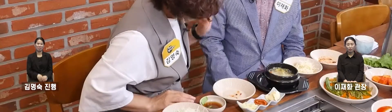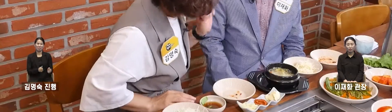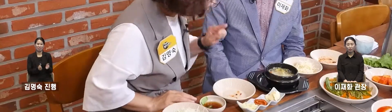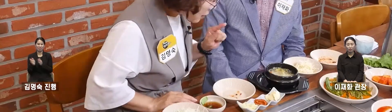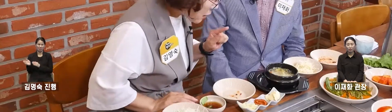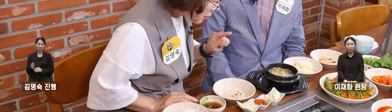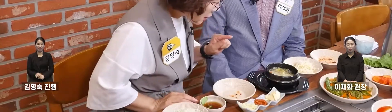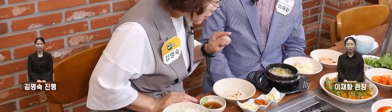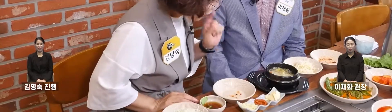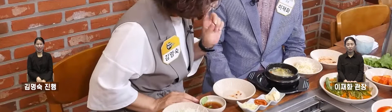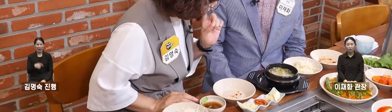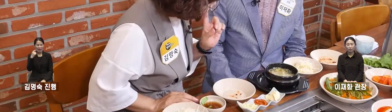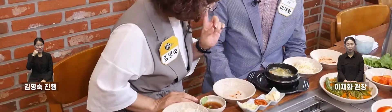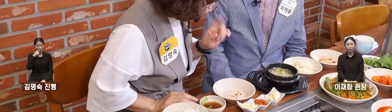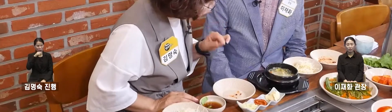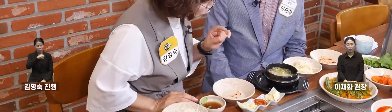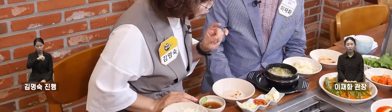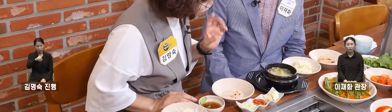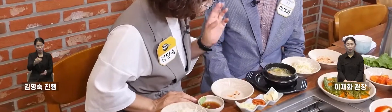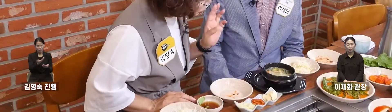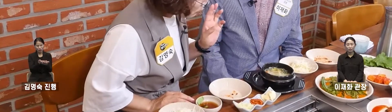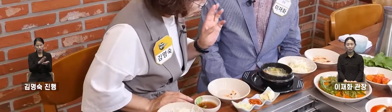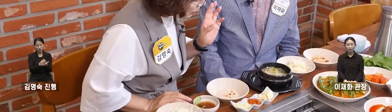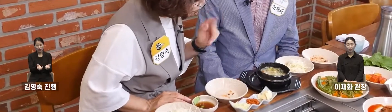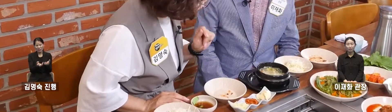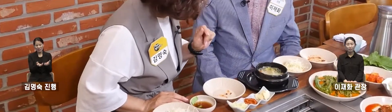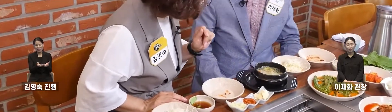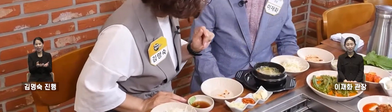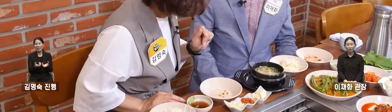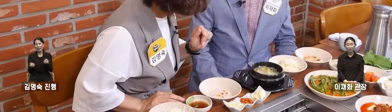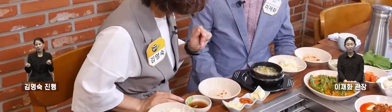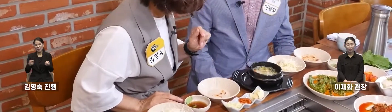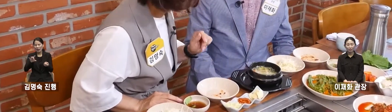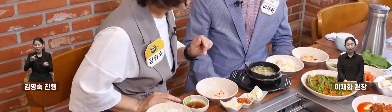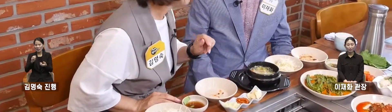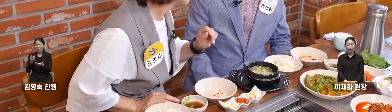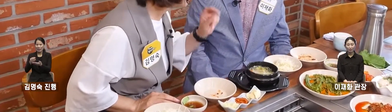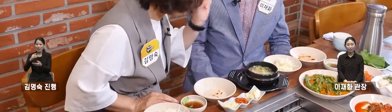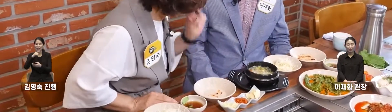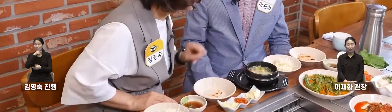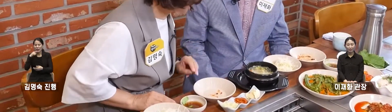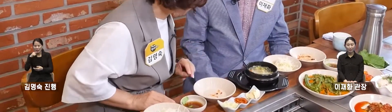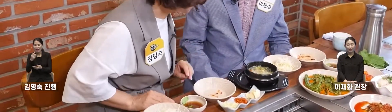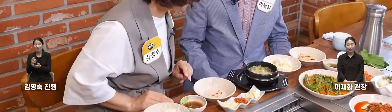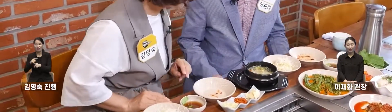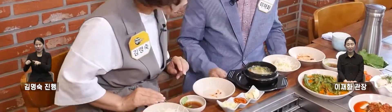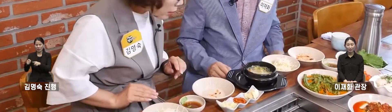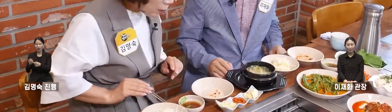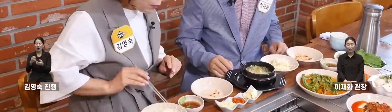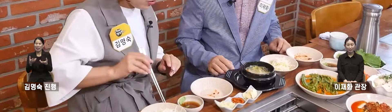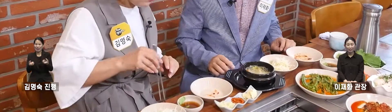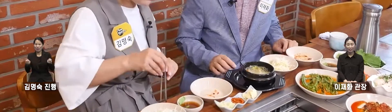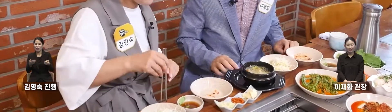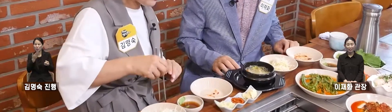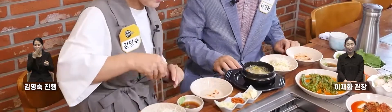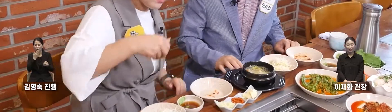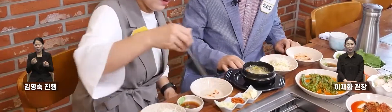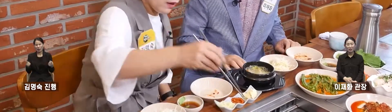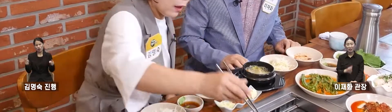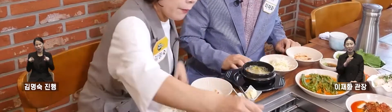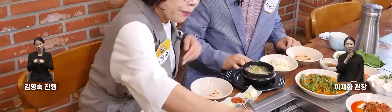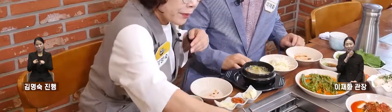그러면은 이제 아까는 저희가 소금구이 따로 양념구이 따로 먹었는데 두 개를 같이 한꺼번에 한번